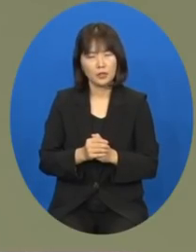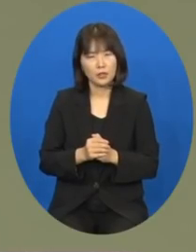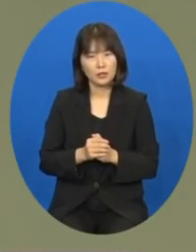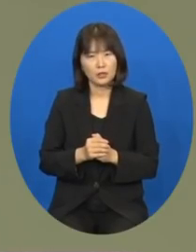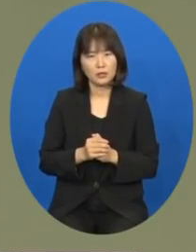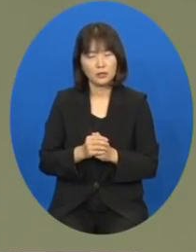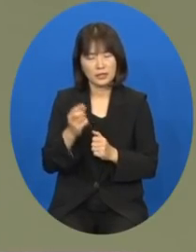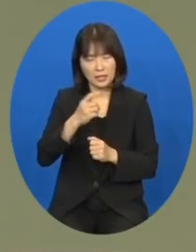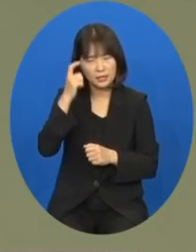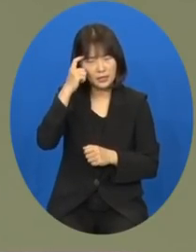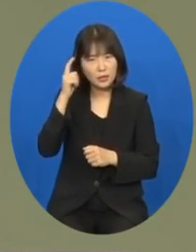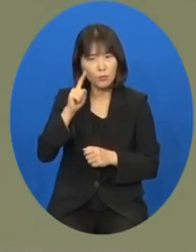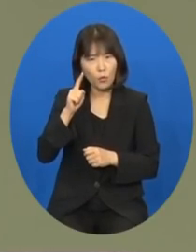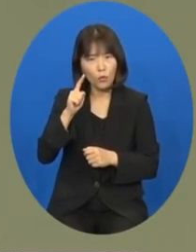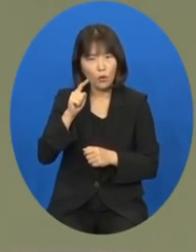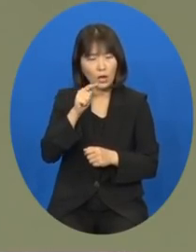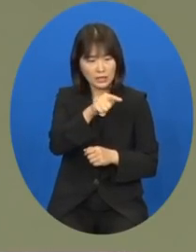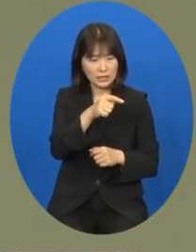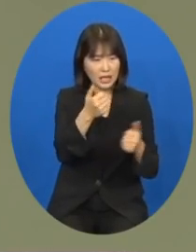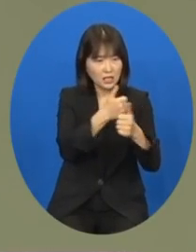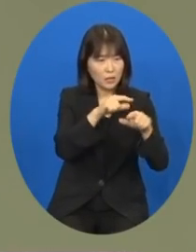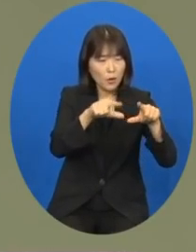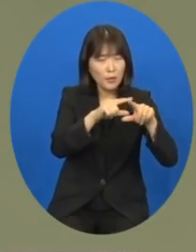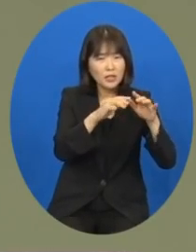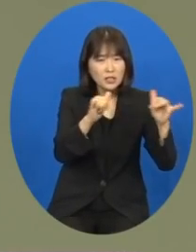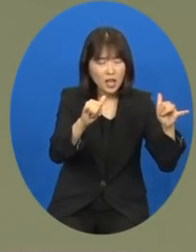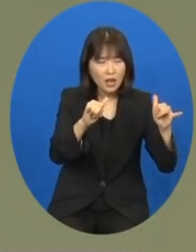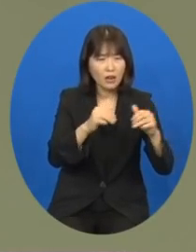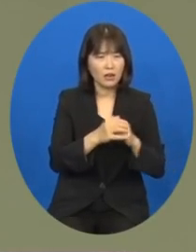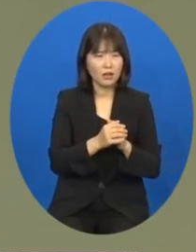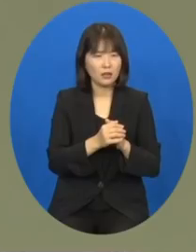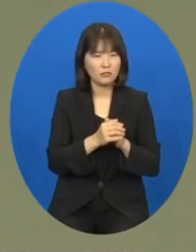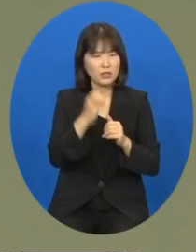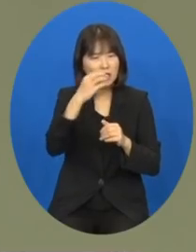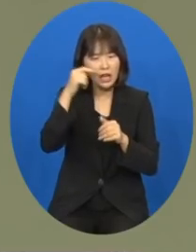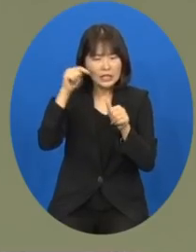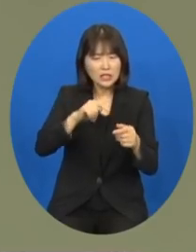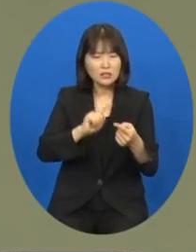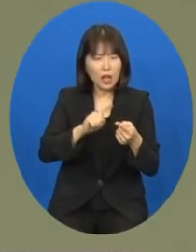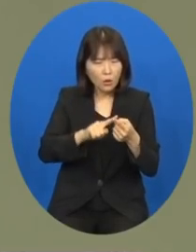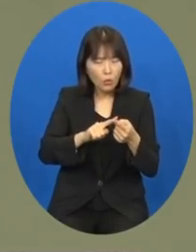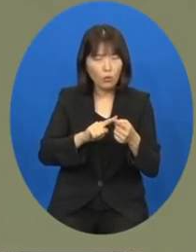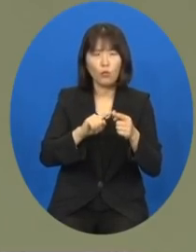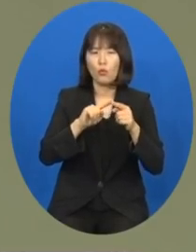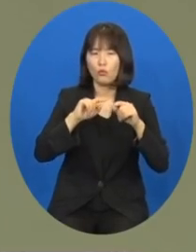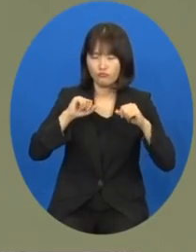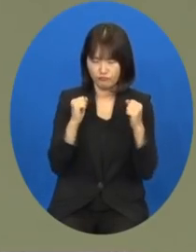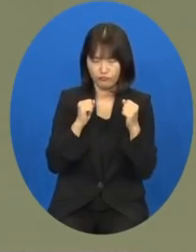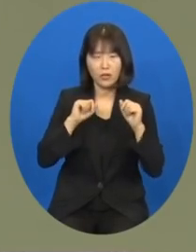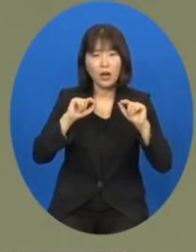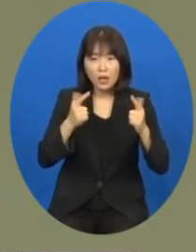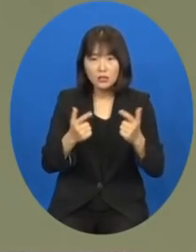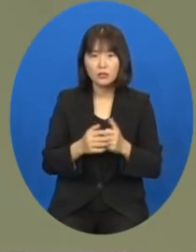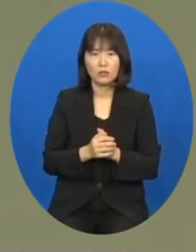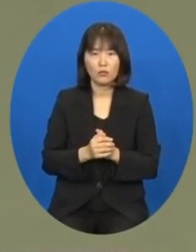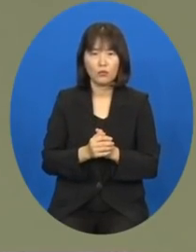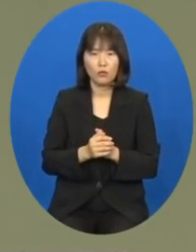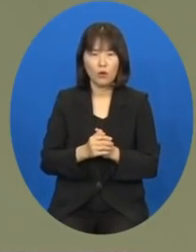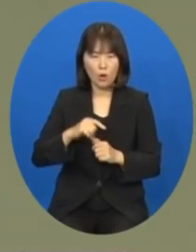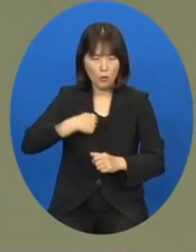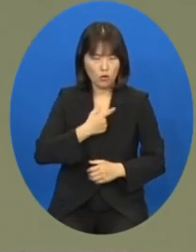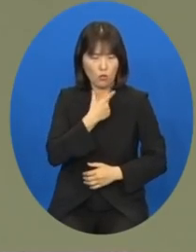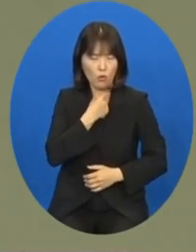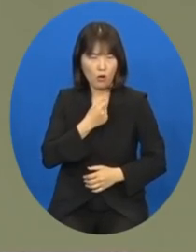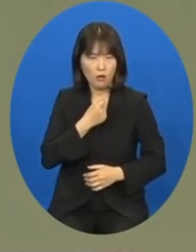그는 전부터 유대인들을 즐거워 했구요 그 다음에 아무런 생각없이 한 것이 아니라 자기가 원해서 한